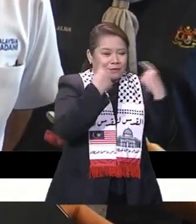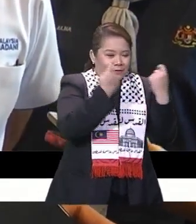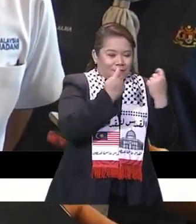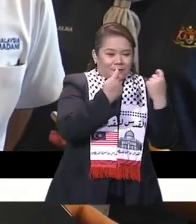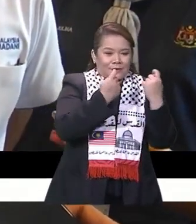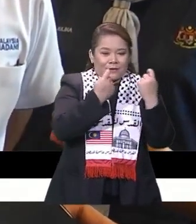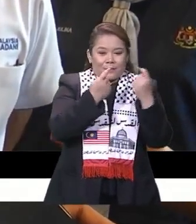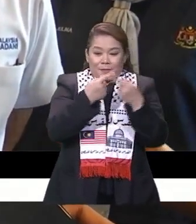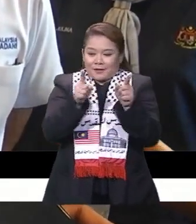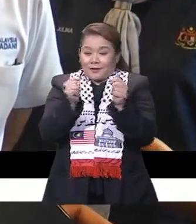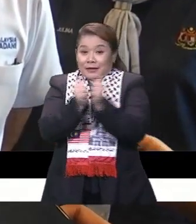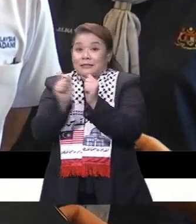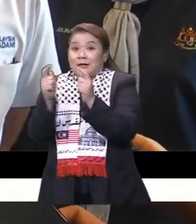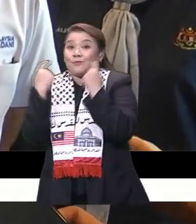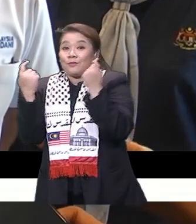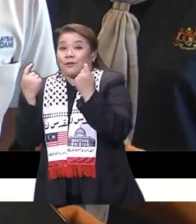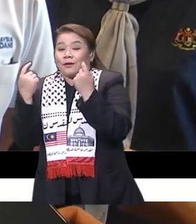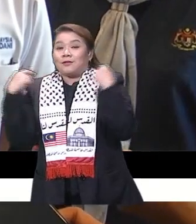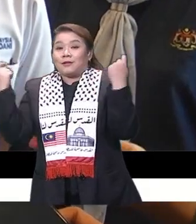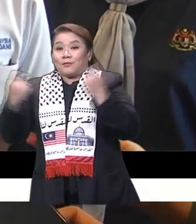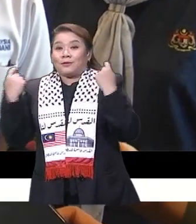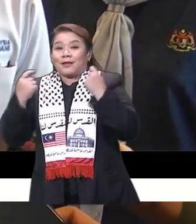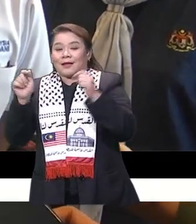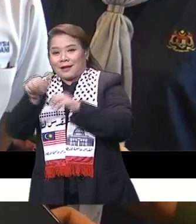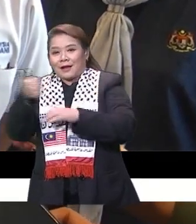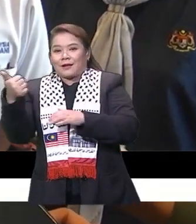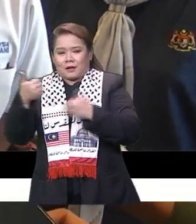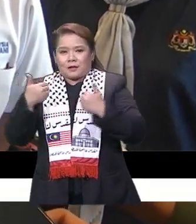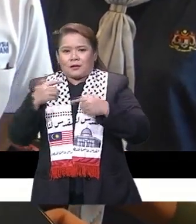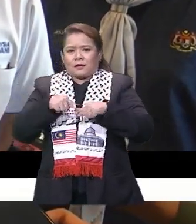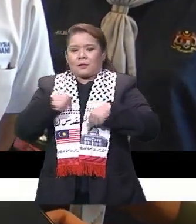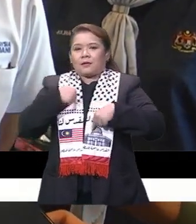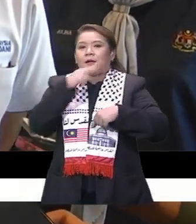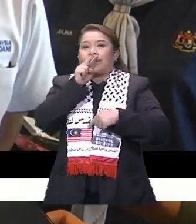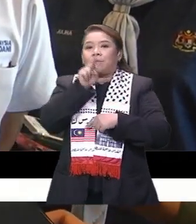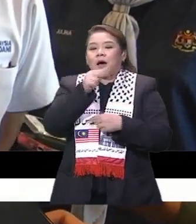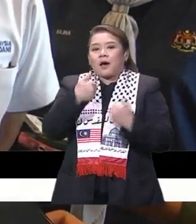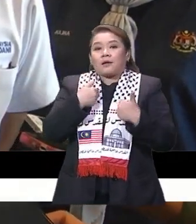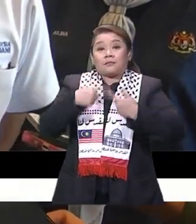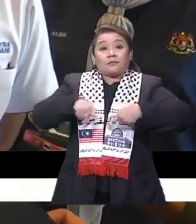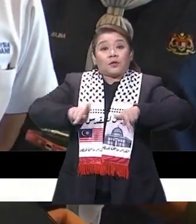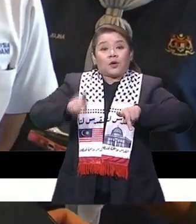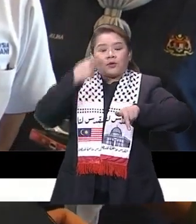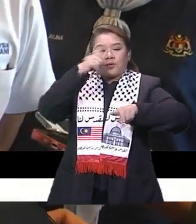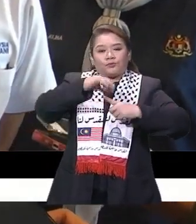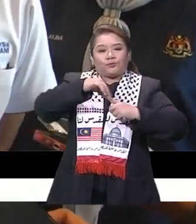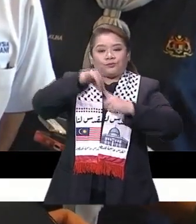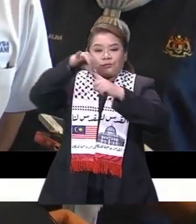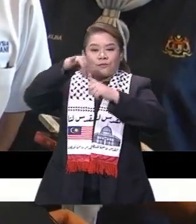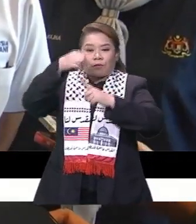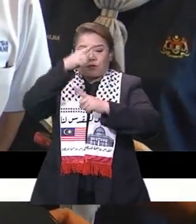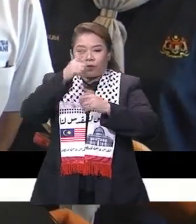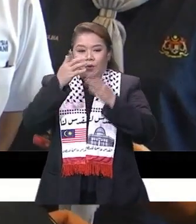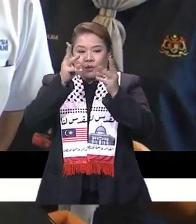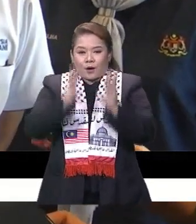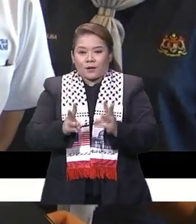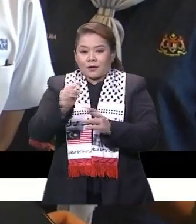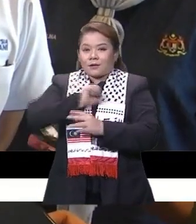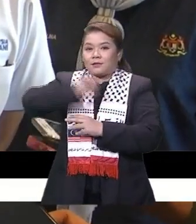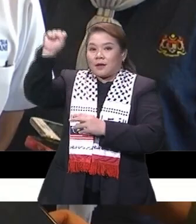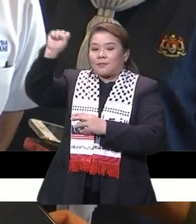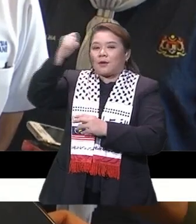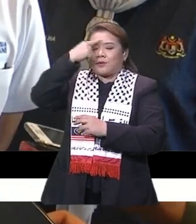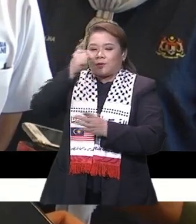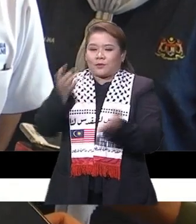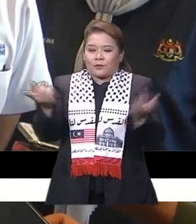sambutan yang lain. Tapi saya nampak ada peluang untuk terutama warga Sabah